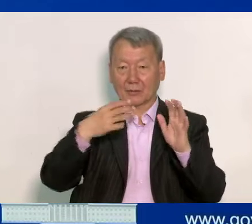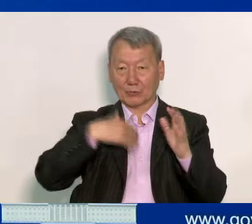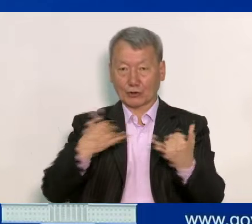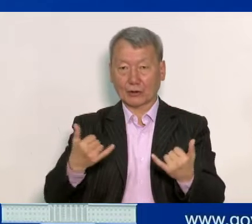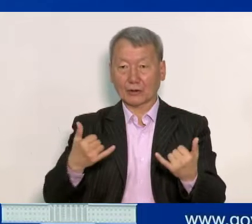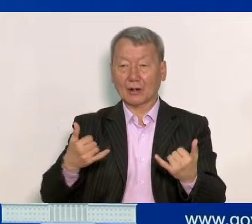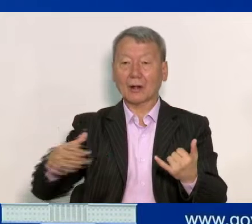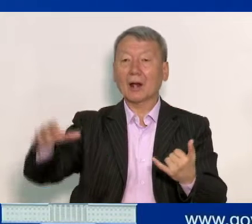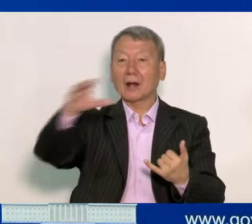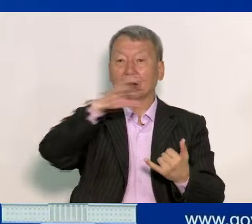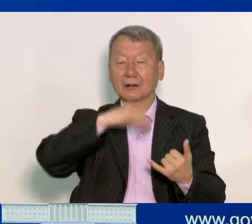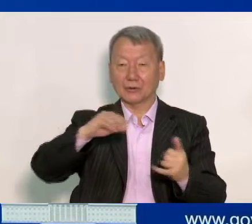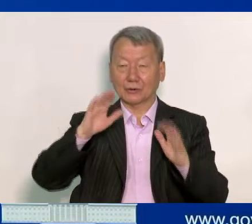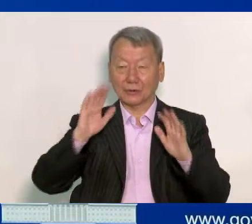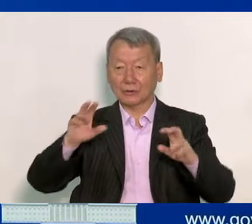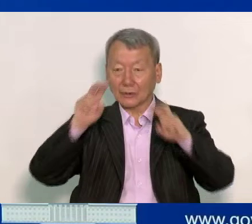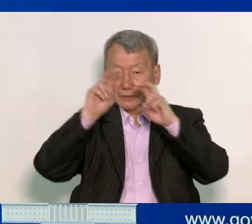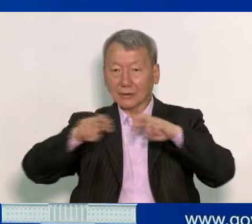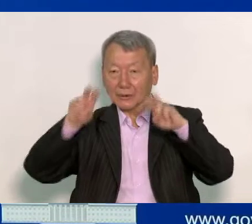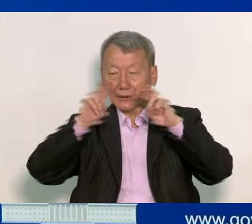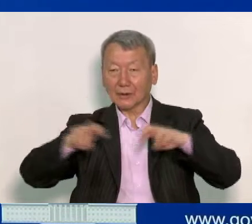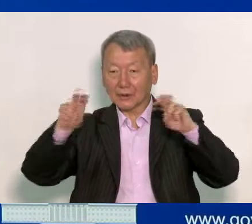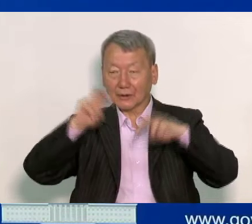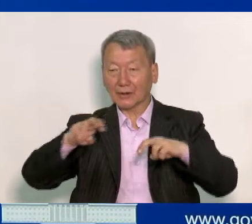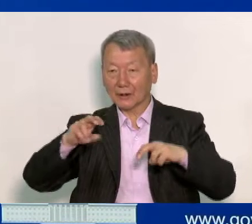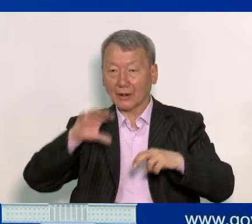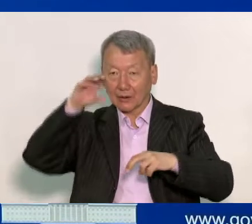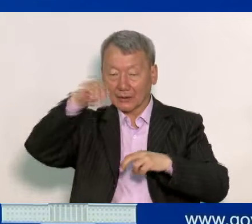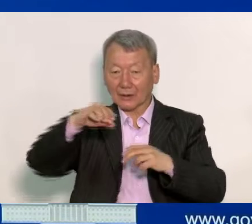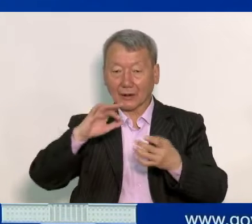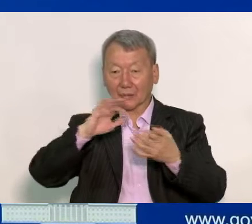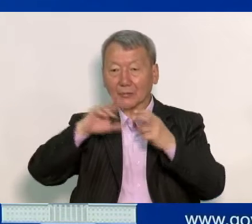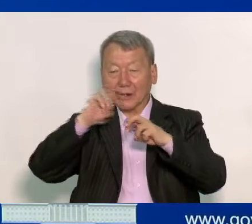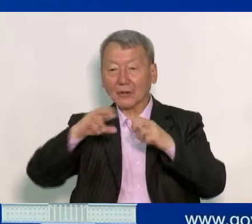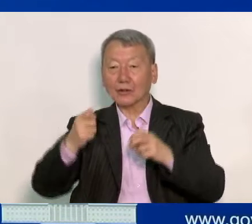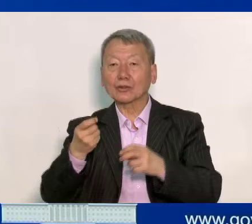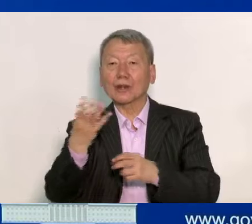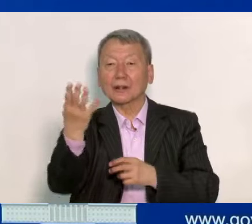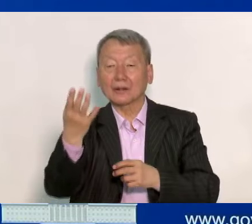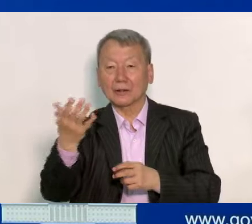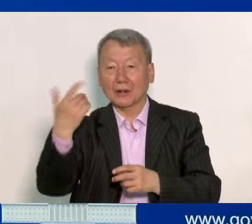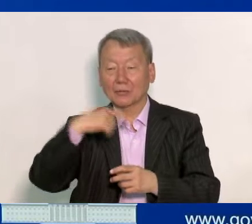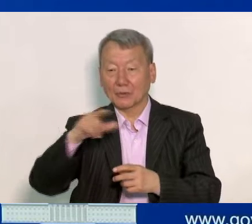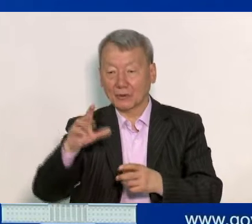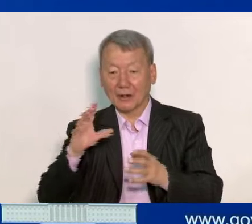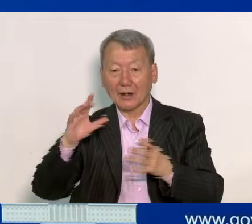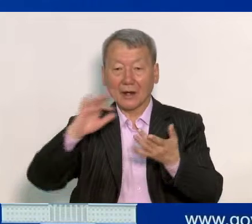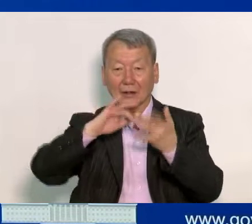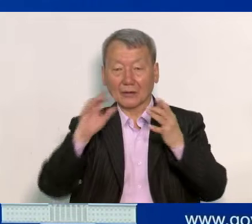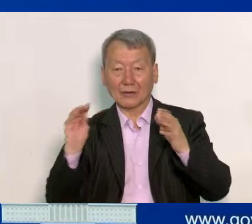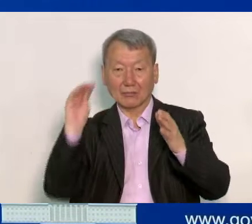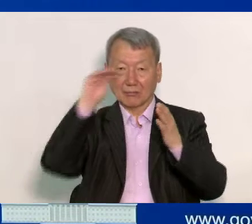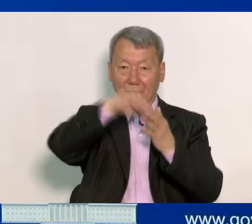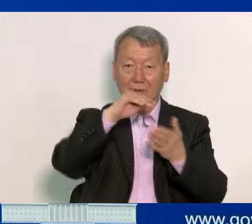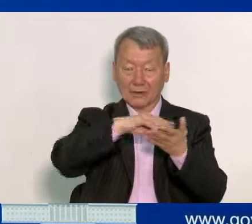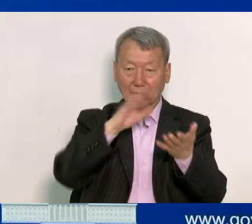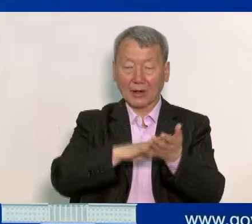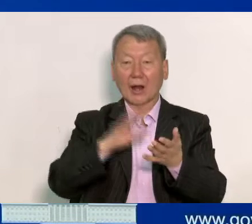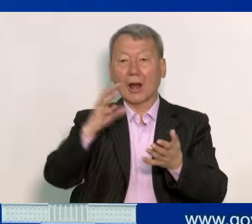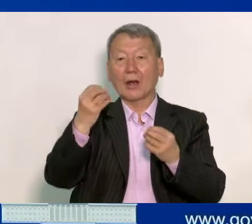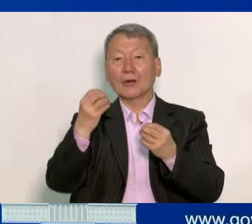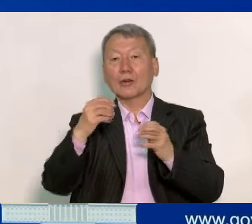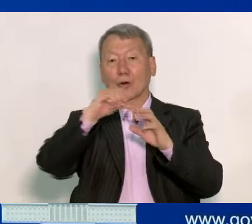азыр атайын чиптерди кийирип идентификациядан өткөзүп бирдиктүү базага киргиздик. Ал эми